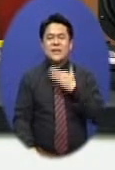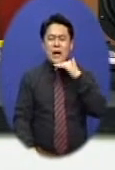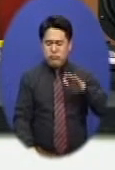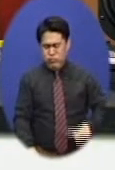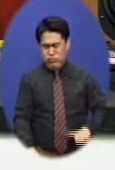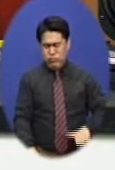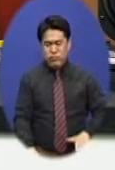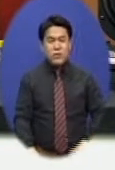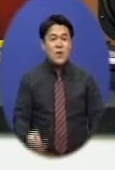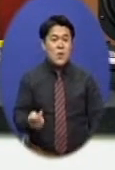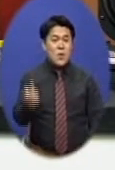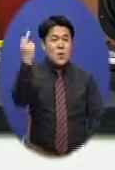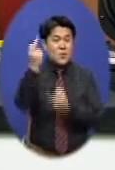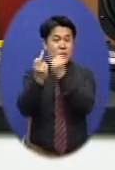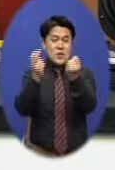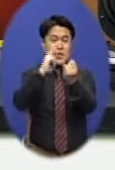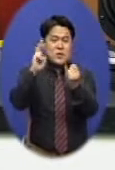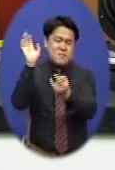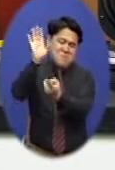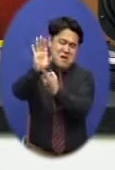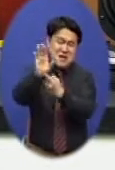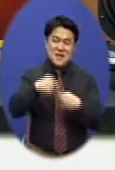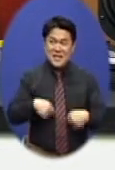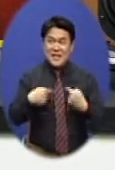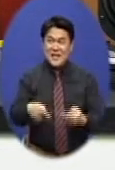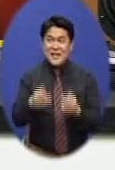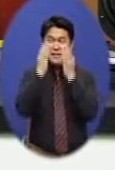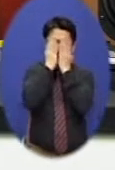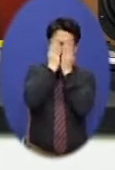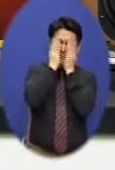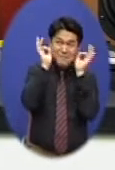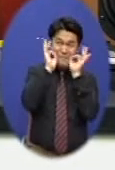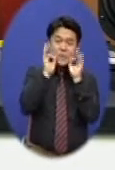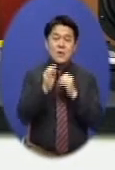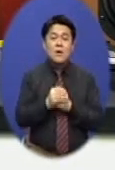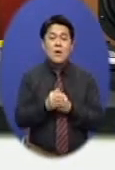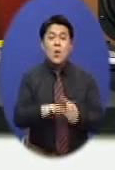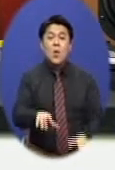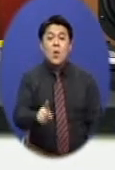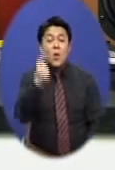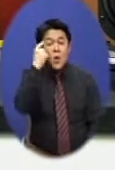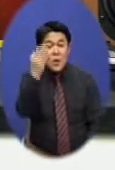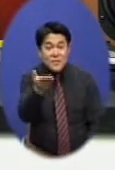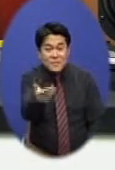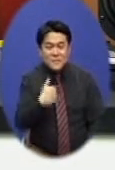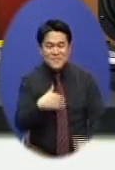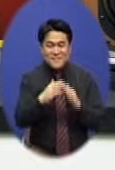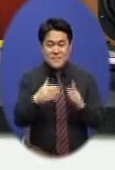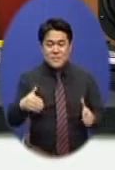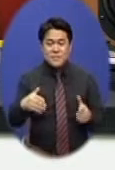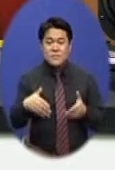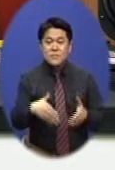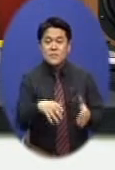때고, 우리 올케 언니가 노래하셨거든요. 콩쿨대회 나가셔서. 어머니, 고향이 어디세요? 전라도인데요.